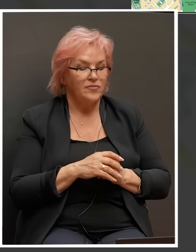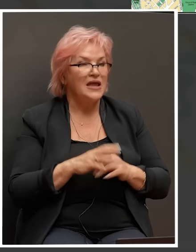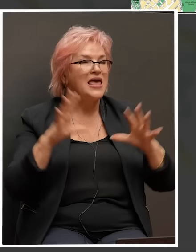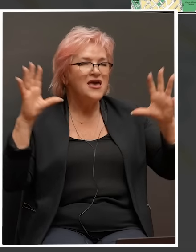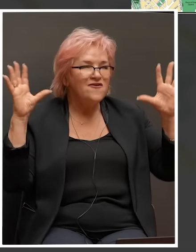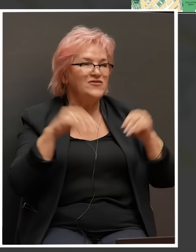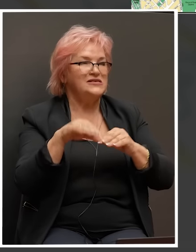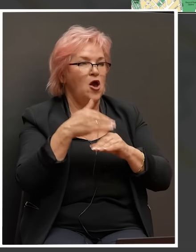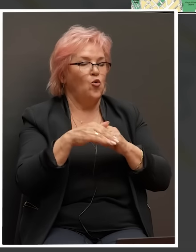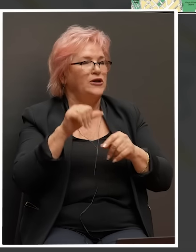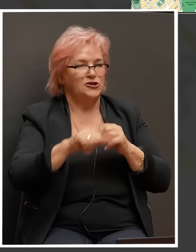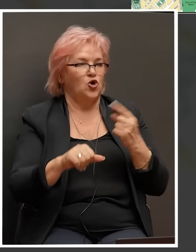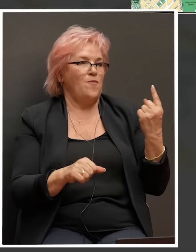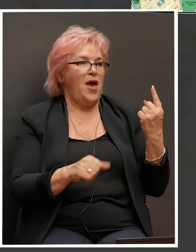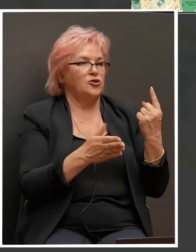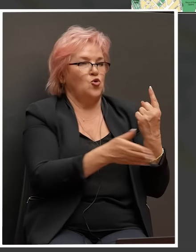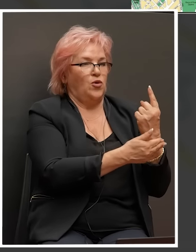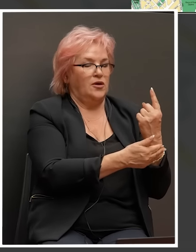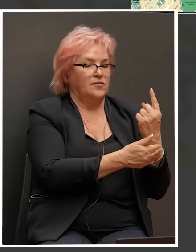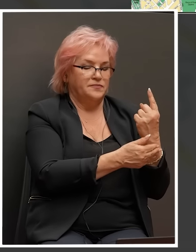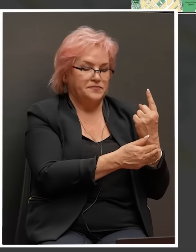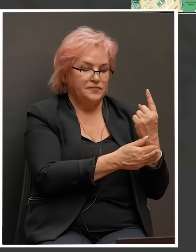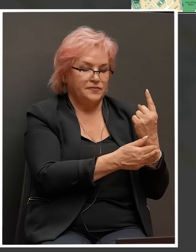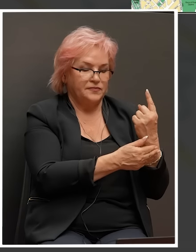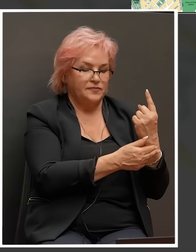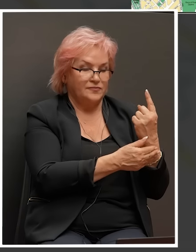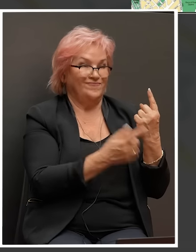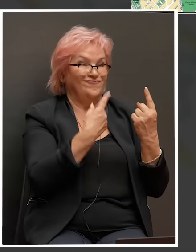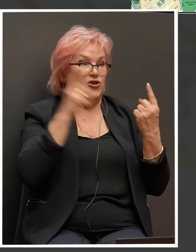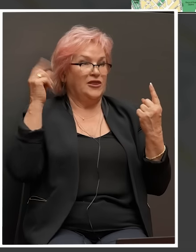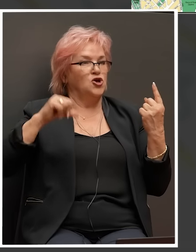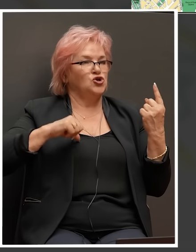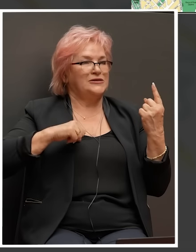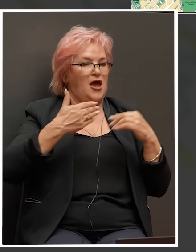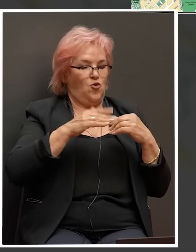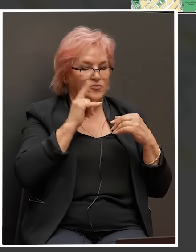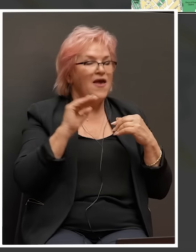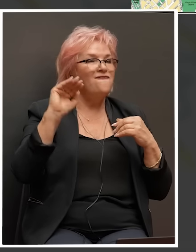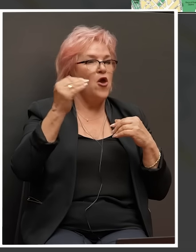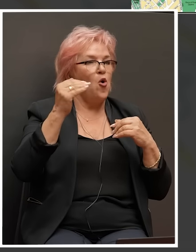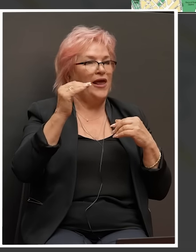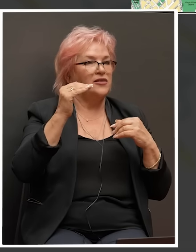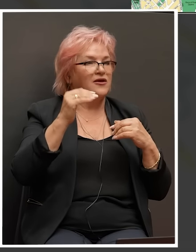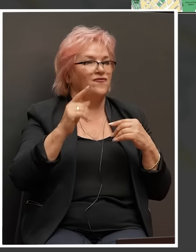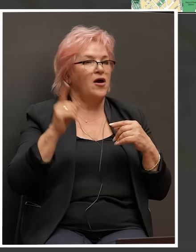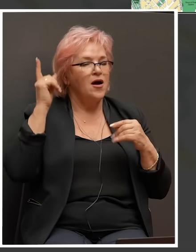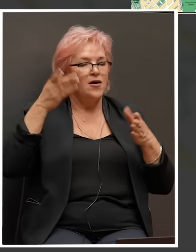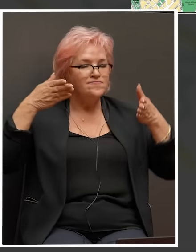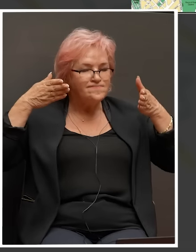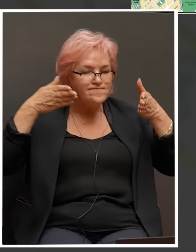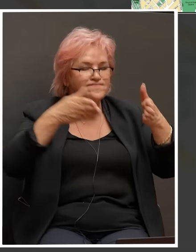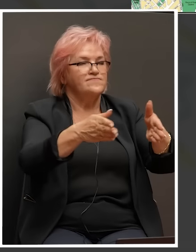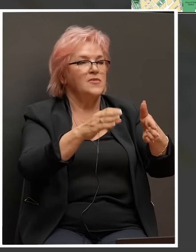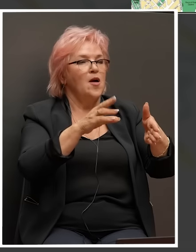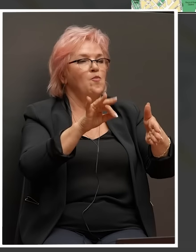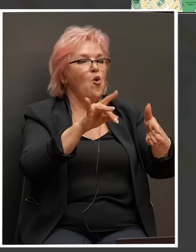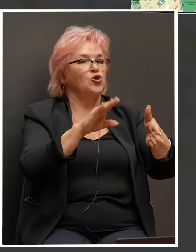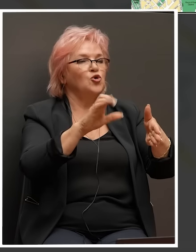Все улицы, кроме одной, вот этой шестой, видите, фиолетовой, которая ведет к порту